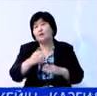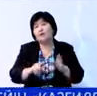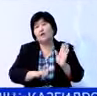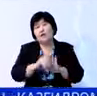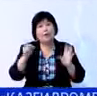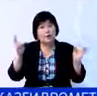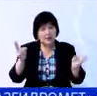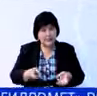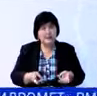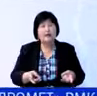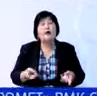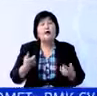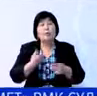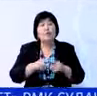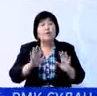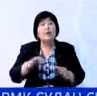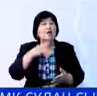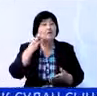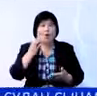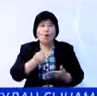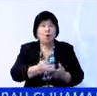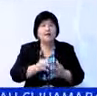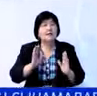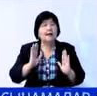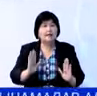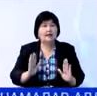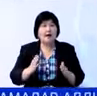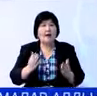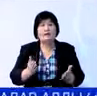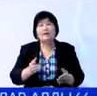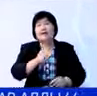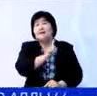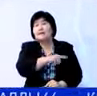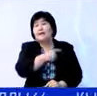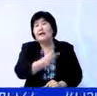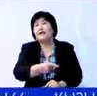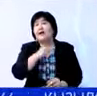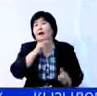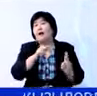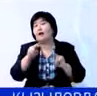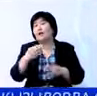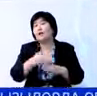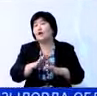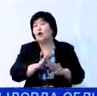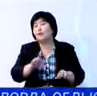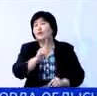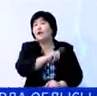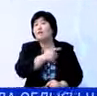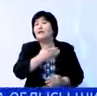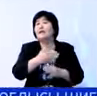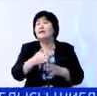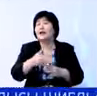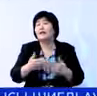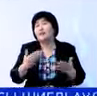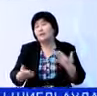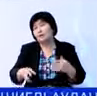тиісті. Бірақ бұл жерде жауапкершілік тек қана жаңағы санитарлық қадағалау саласының, болмаса медицина саласының,